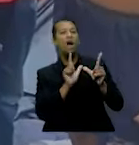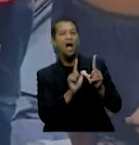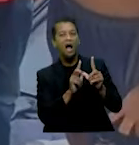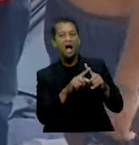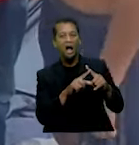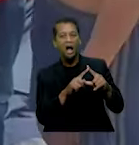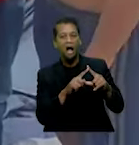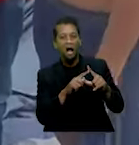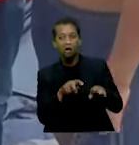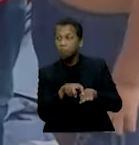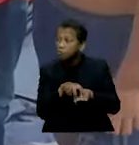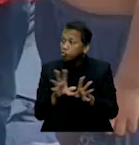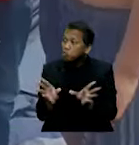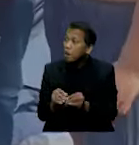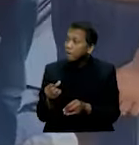Dua.